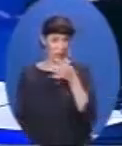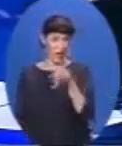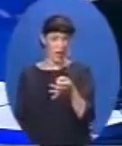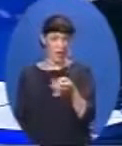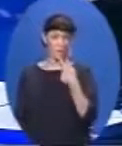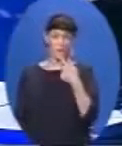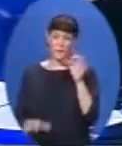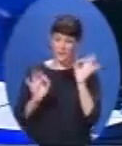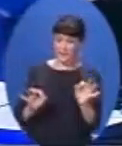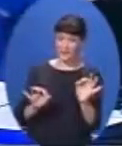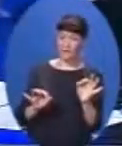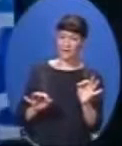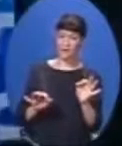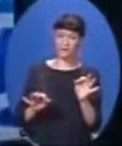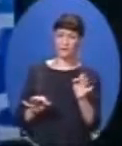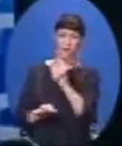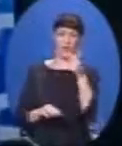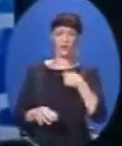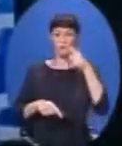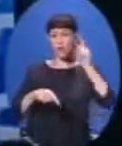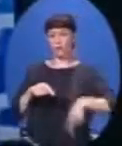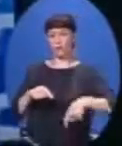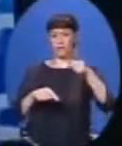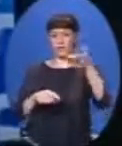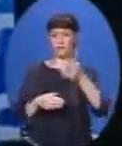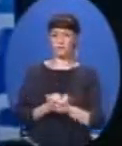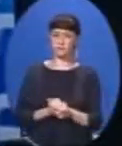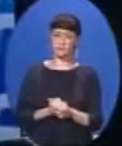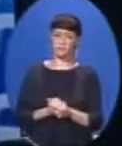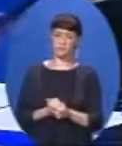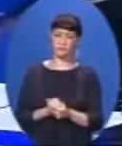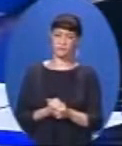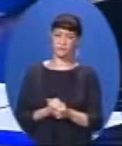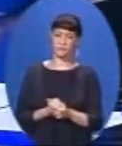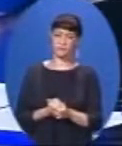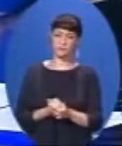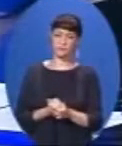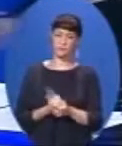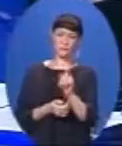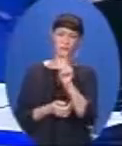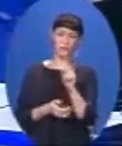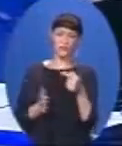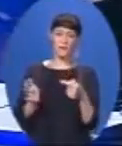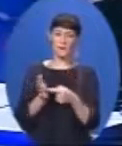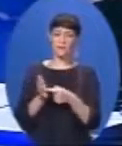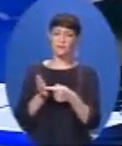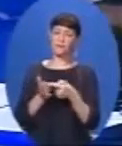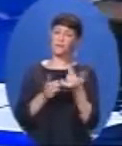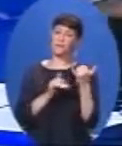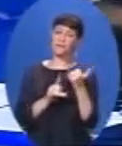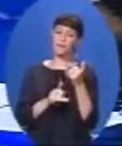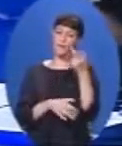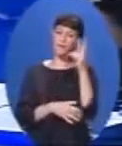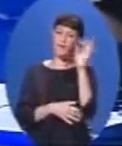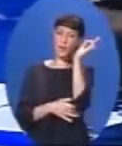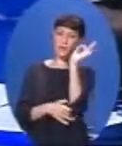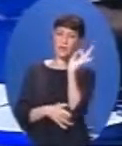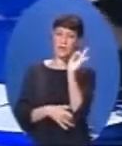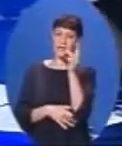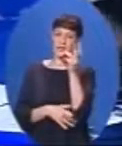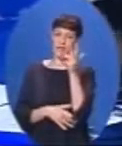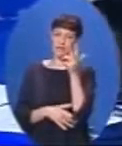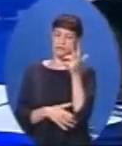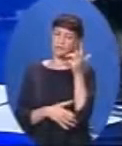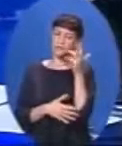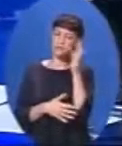בסדר, אתה עשה טעות. הוא היה פופולרי. טעיתי. לא, רייטינג, מה לעשות? כולנו עובדים בשביל הרייטינג. ממש לא. אין טעיתי. אני חושב ששולה